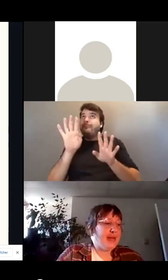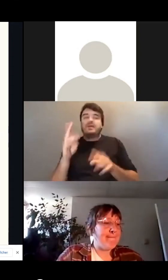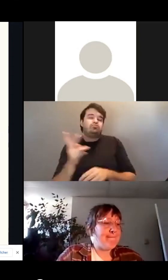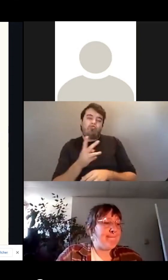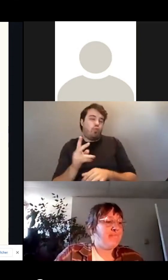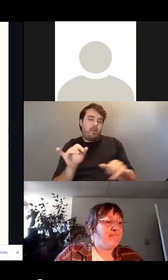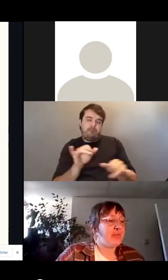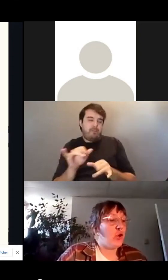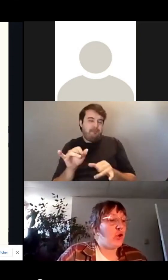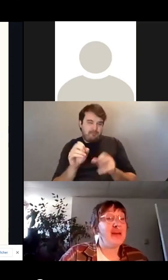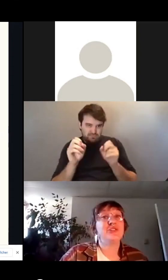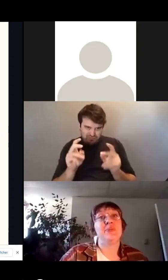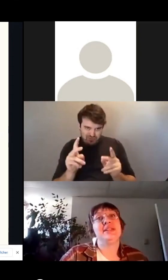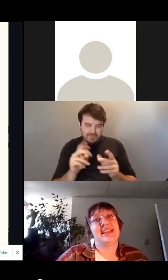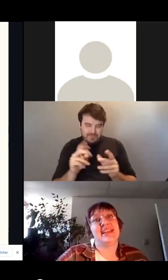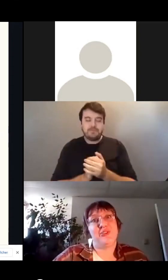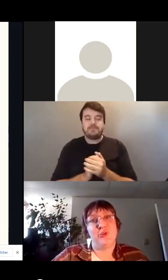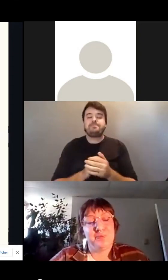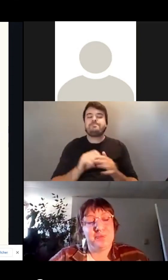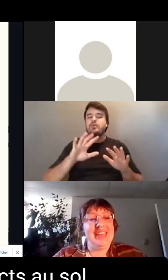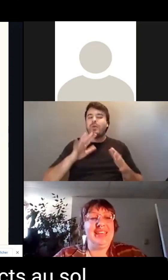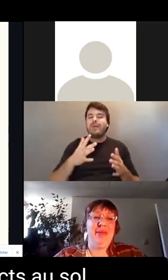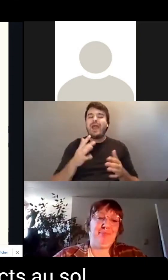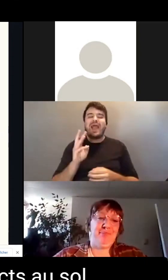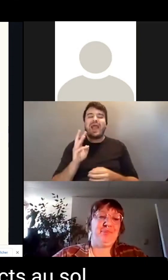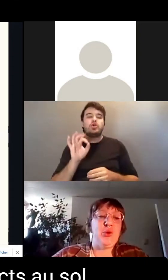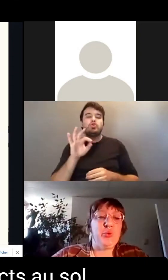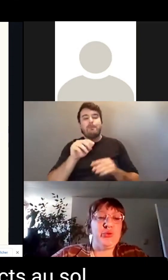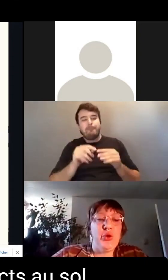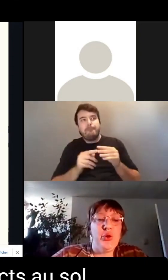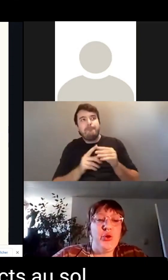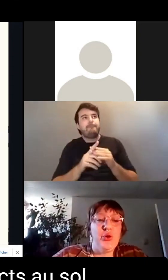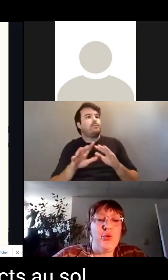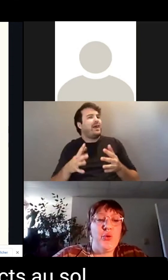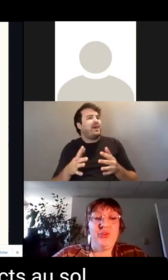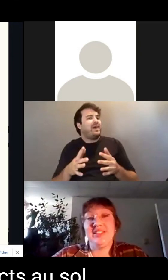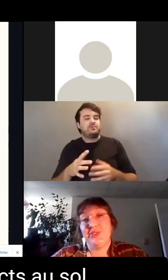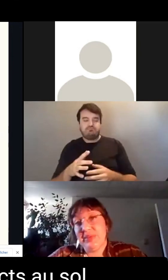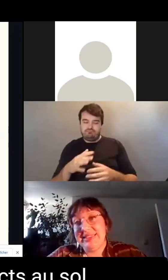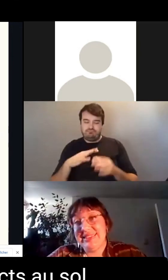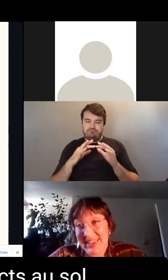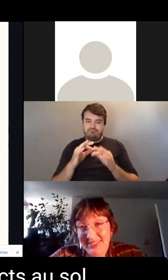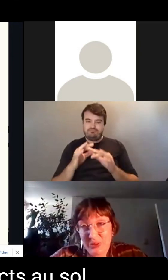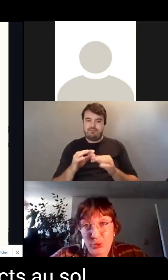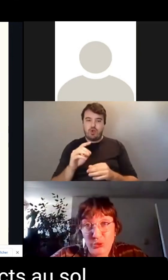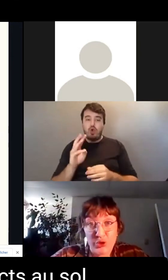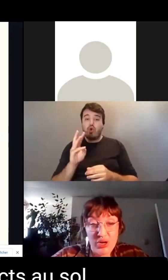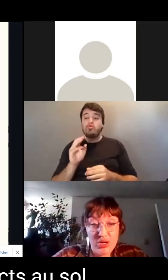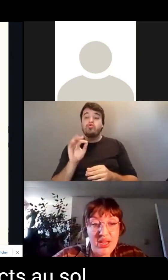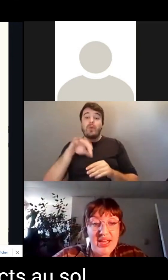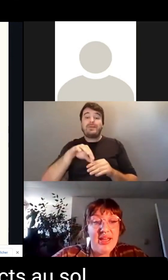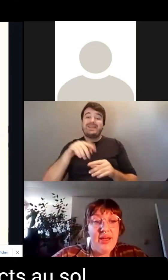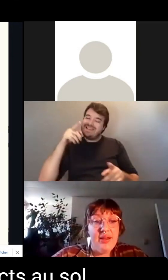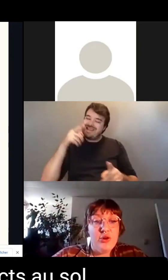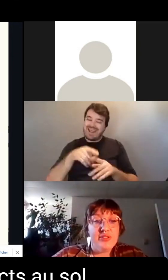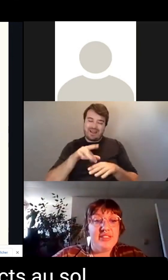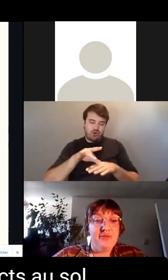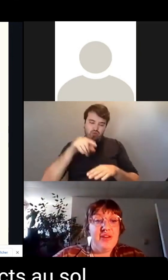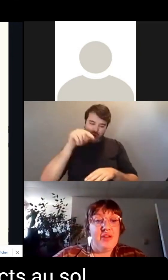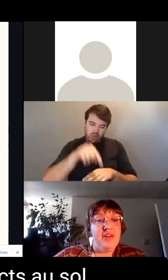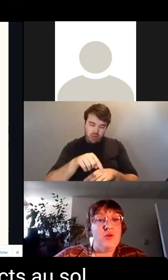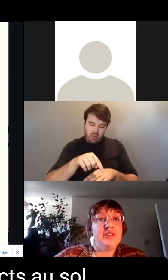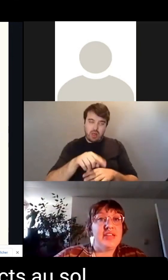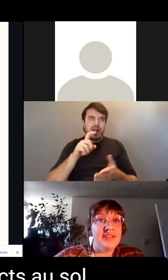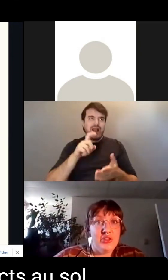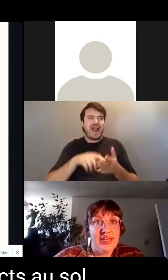Alors, comment semer les haricots? Eh bien, donc, on fait des semis directs au sol lorsqu'il